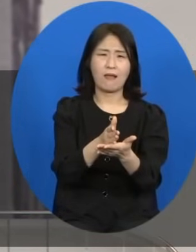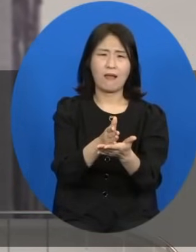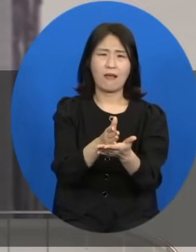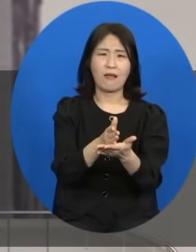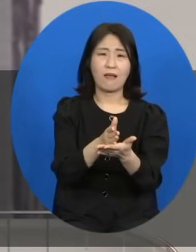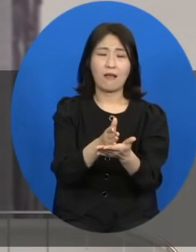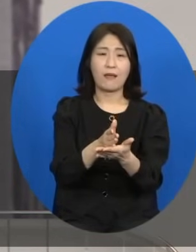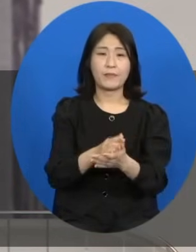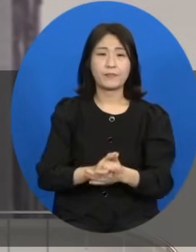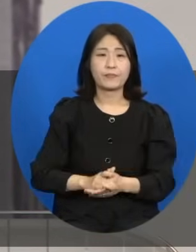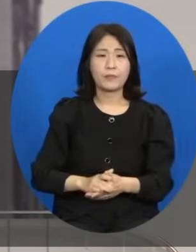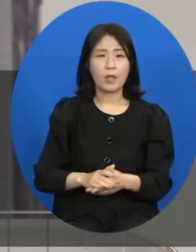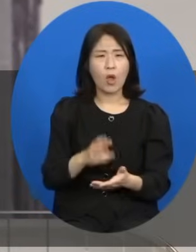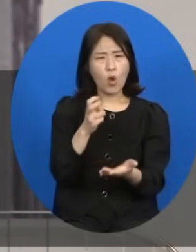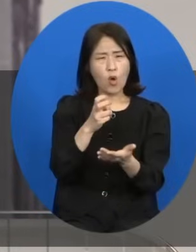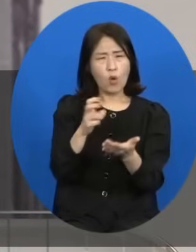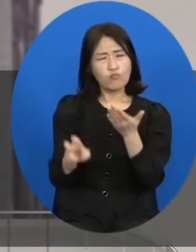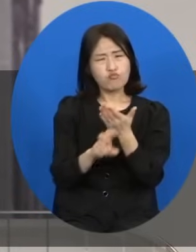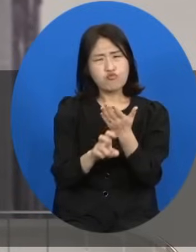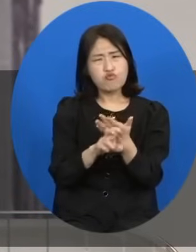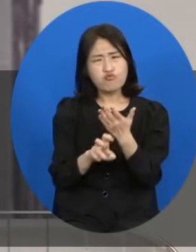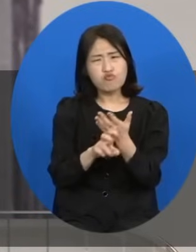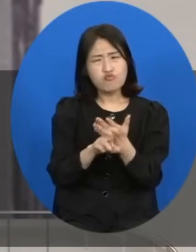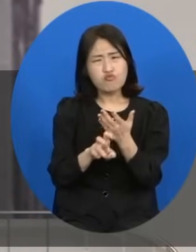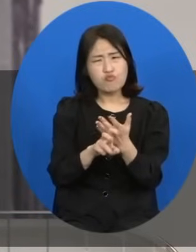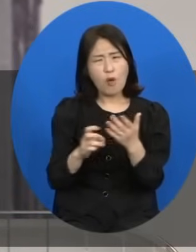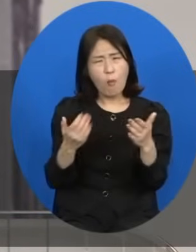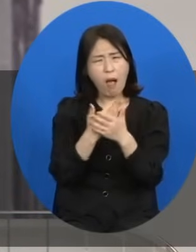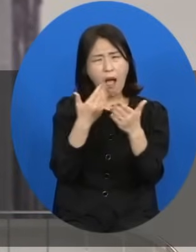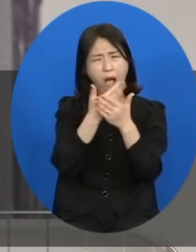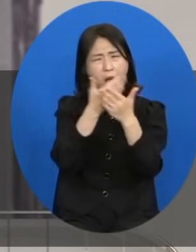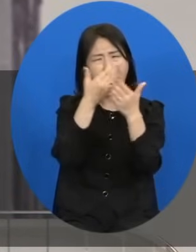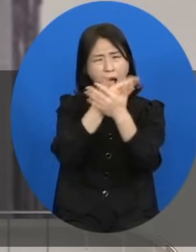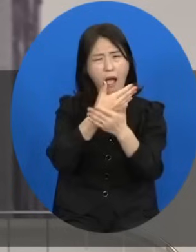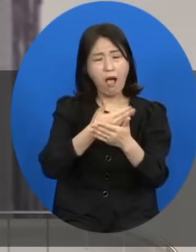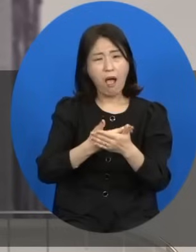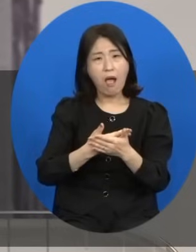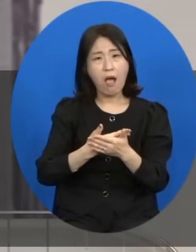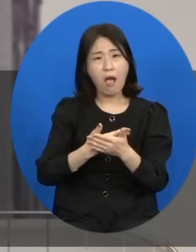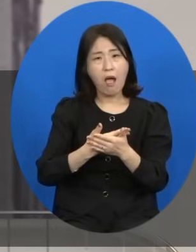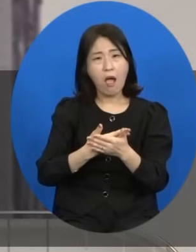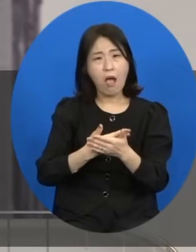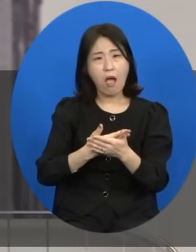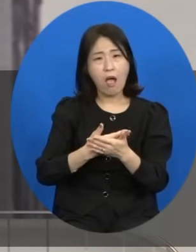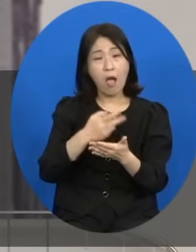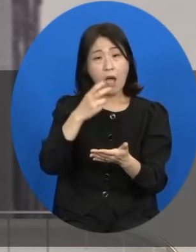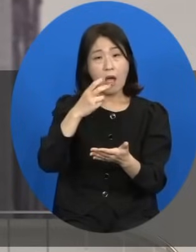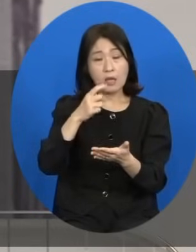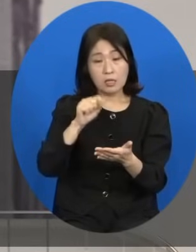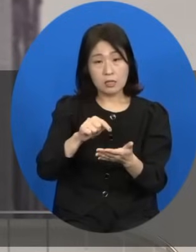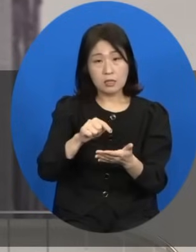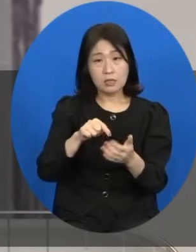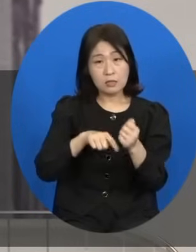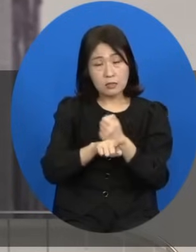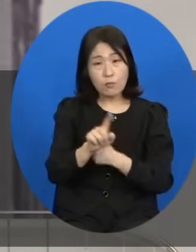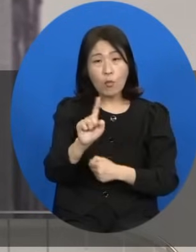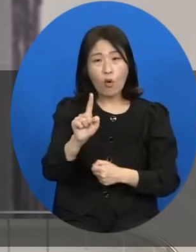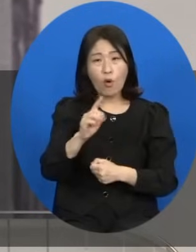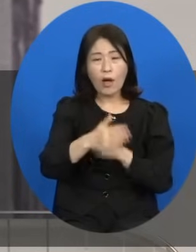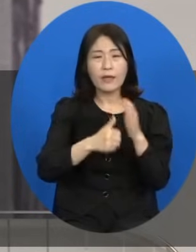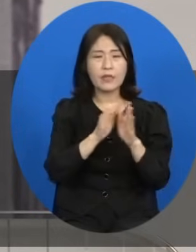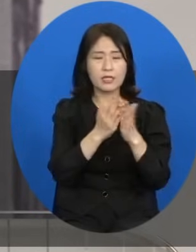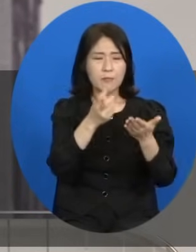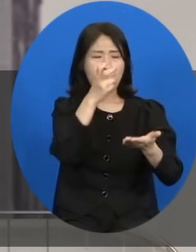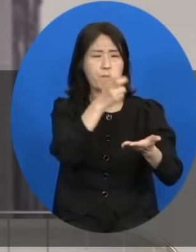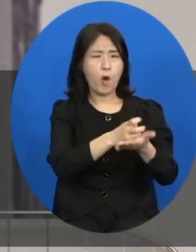불법이 성할 것이라는 것이죠 불법은 다른게 아니고요 법이 없는 겁니다 하나님이 법이 없다는 거예요